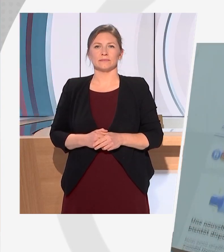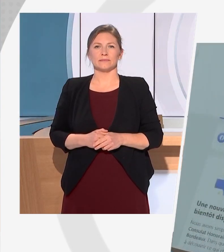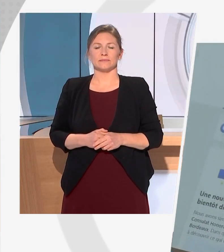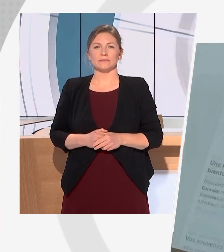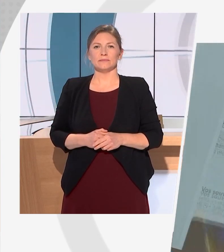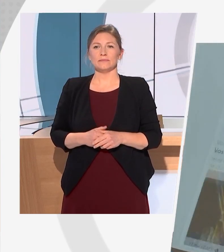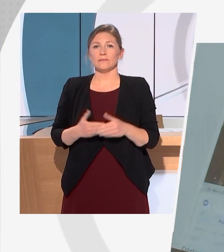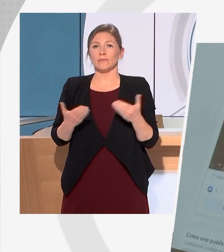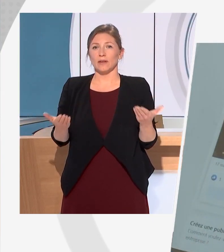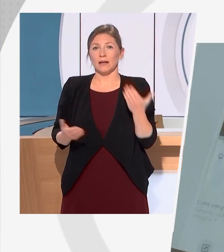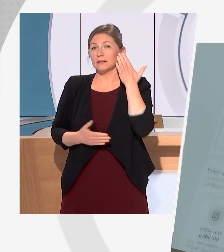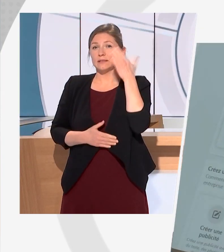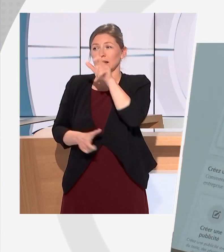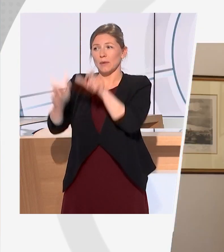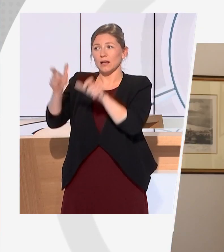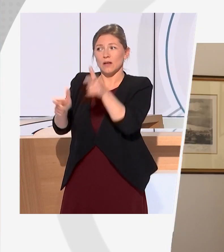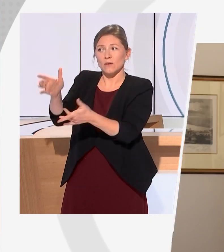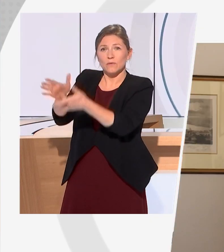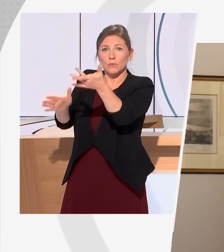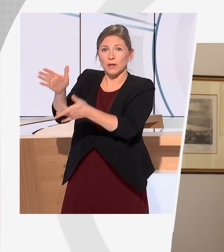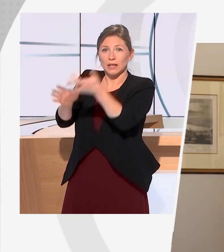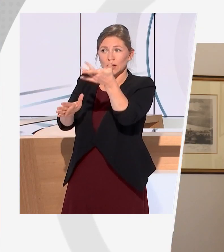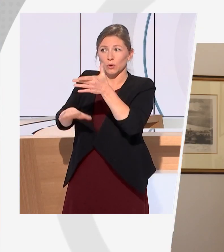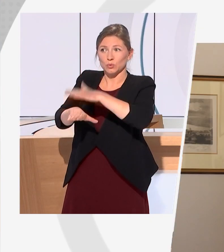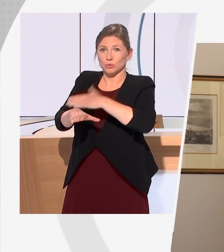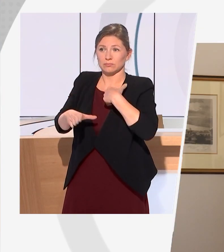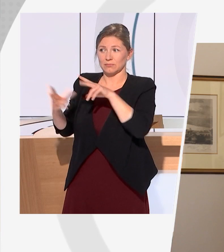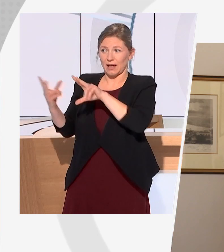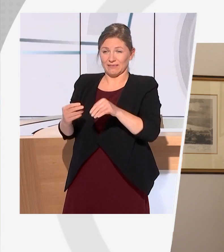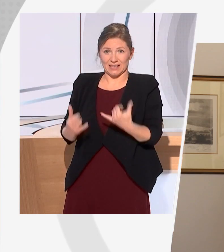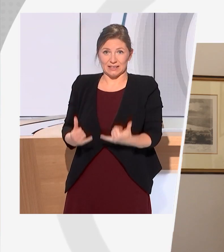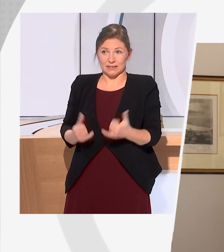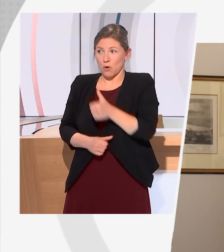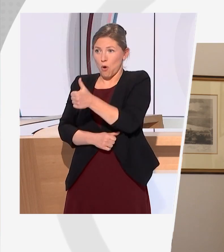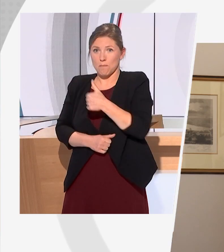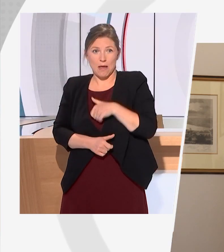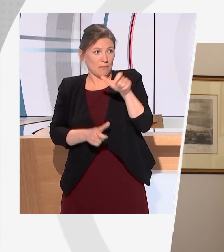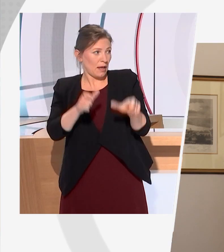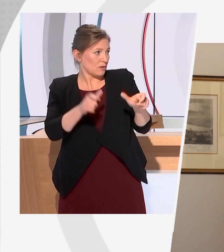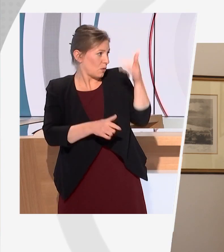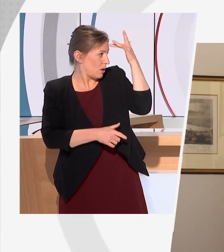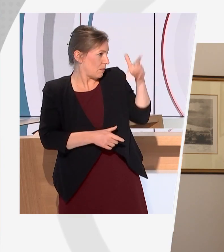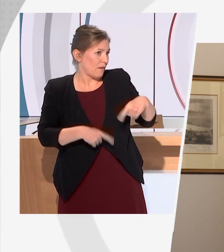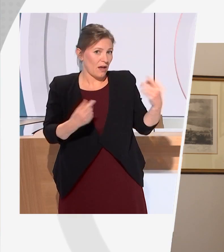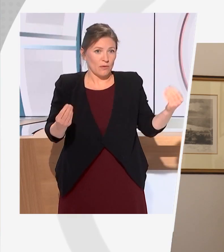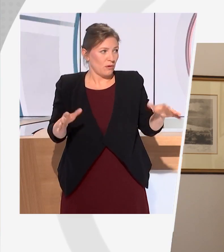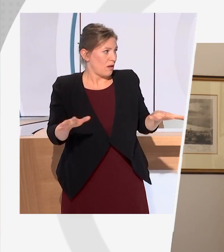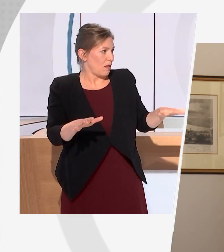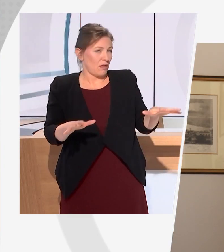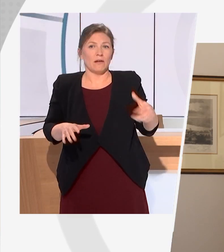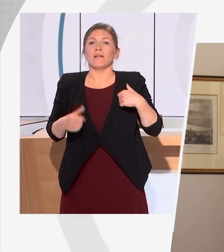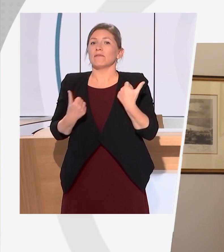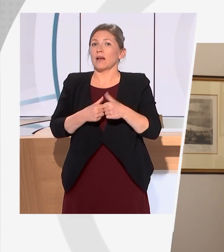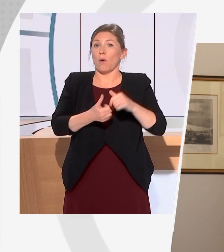On va avoir des déplacés qui vont arriver ici en Nouvelle-Aquitaine sans nécessairement connaître des gens. Donc on se prépare avec les